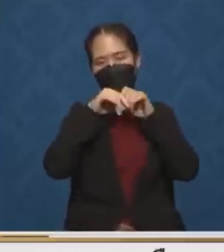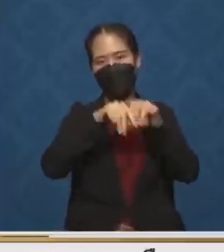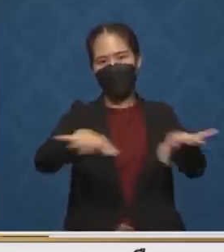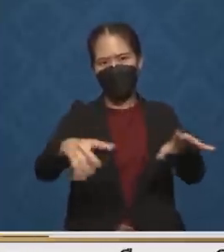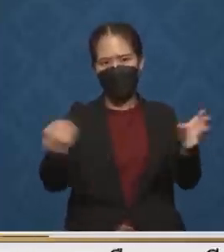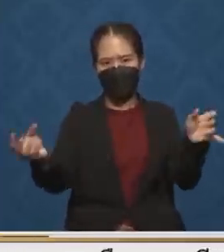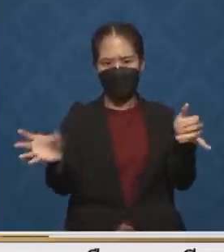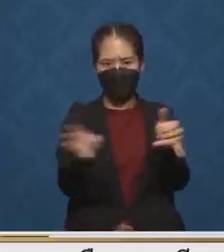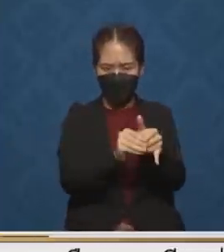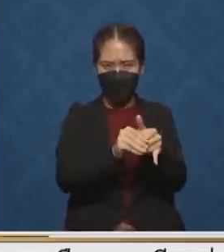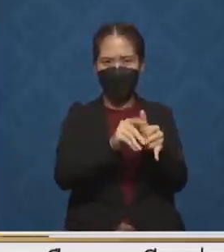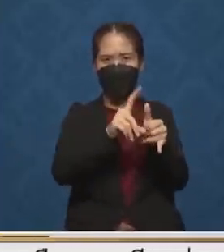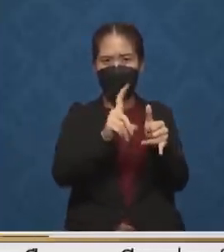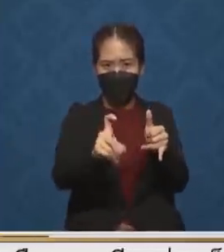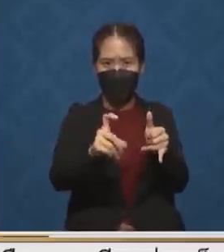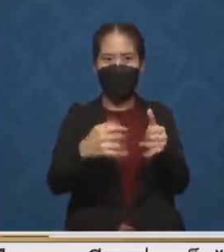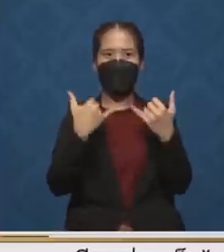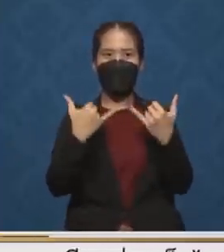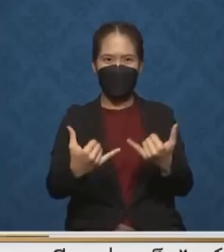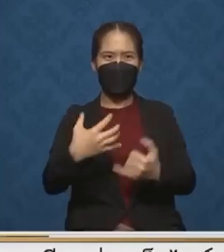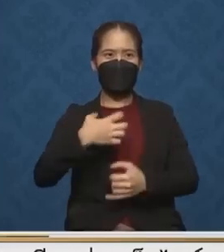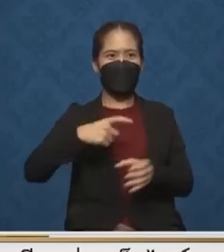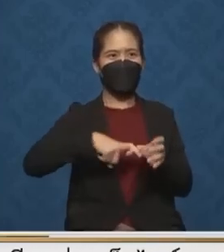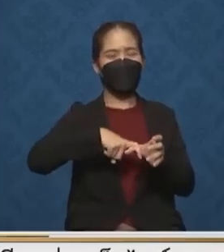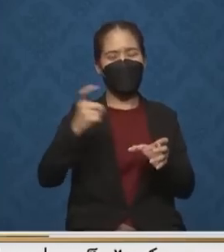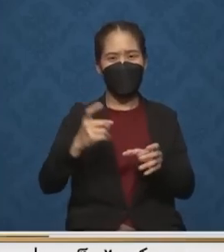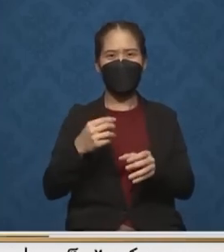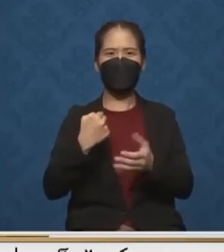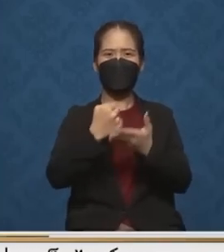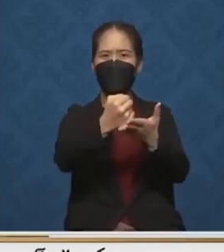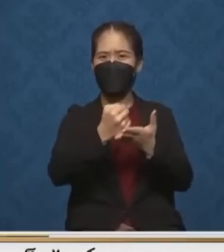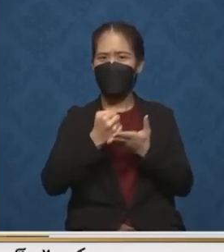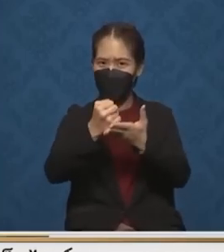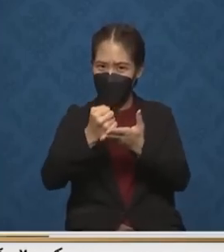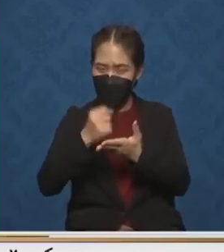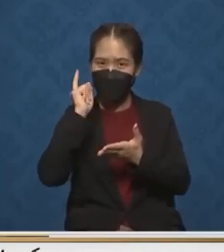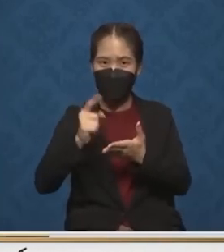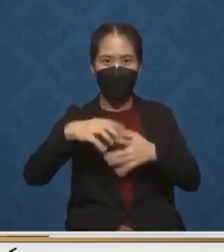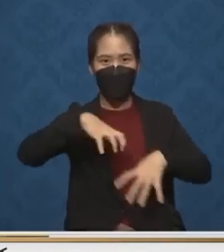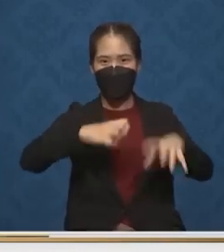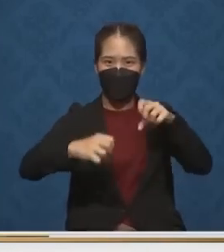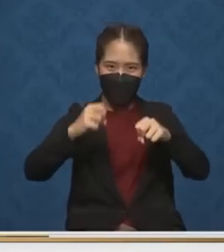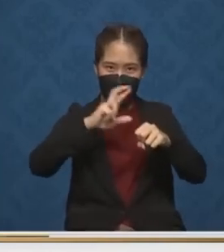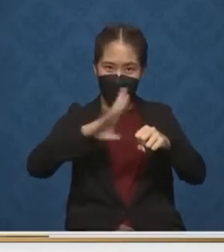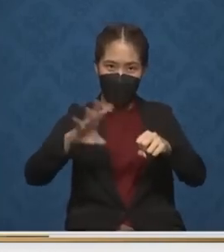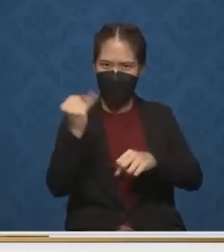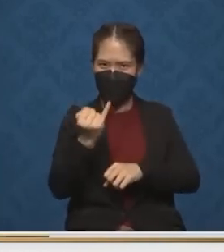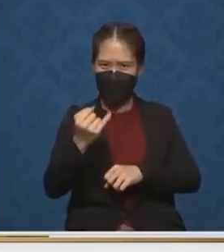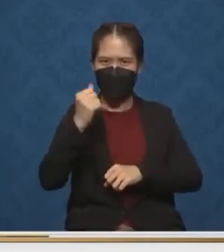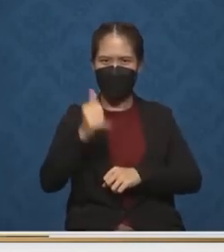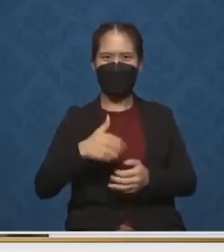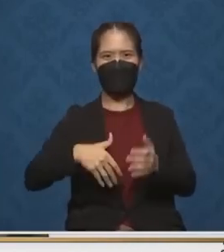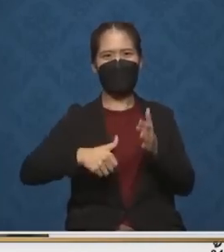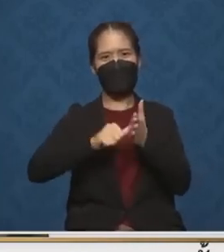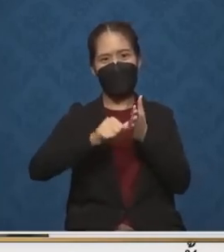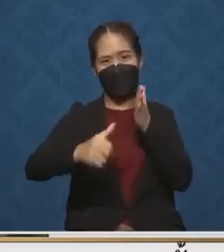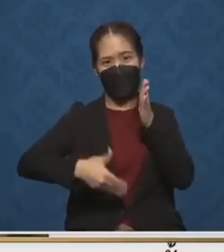มาถอดถอน ผลเอกประยติจัโชาพาทางตันประเทศ หรือระบอบปรสิธ์ ครั้งนี้ไปดวยกันครับขบคครับ